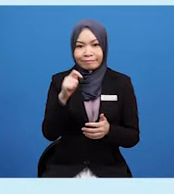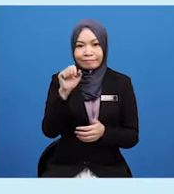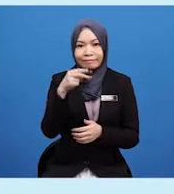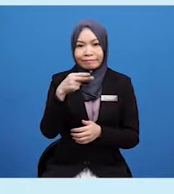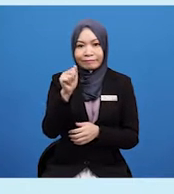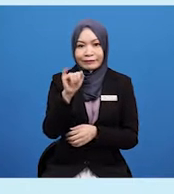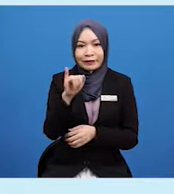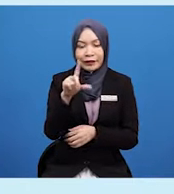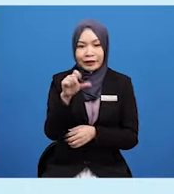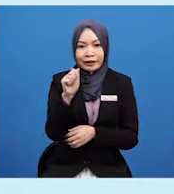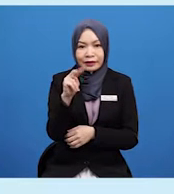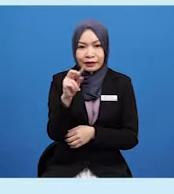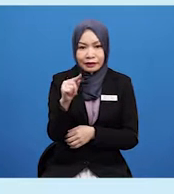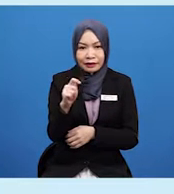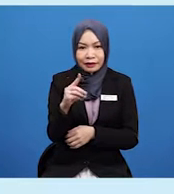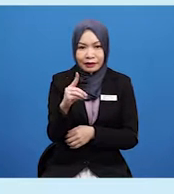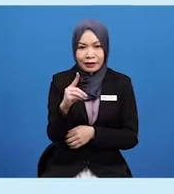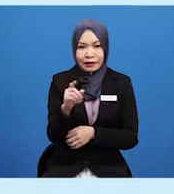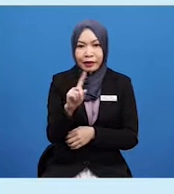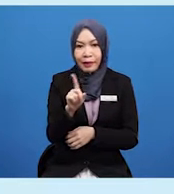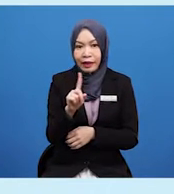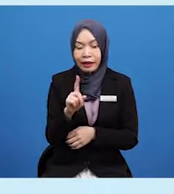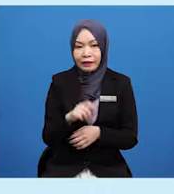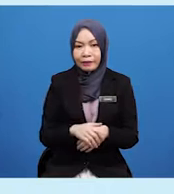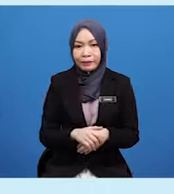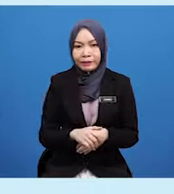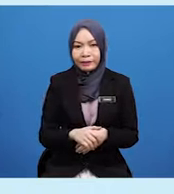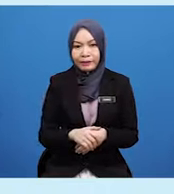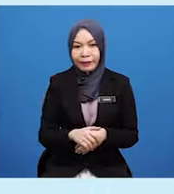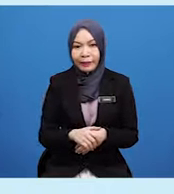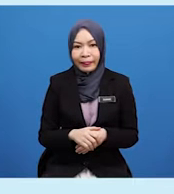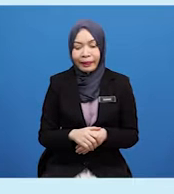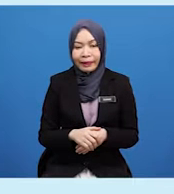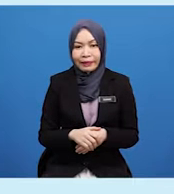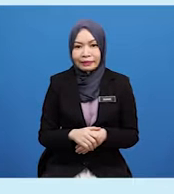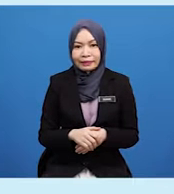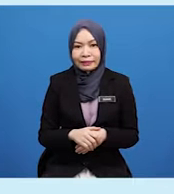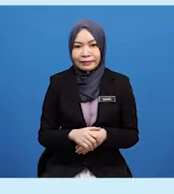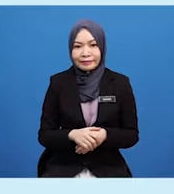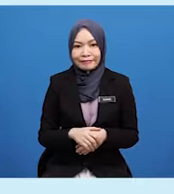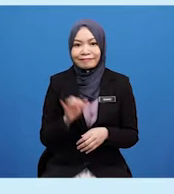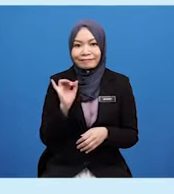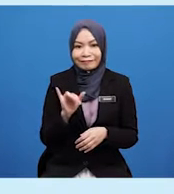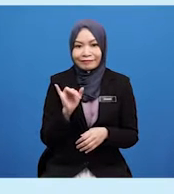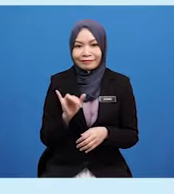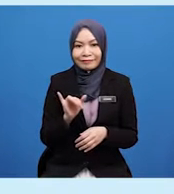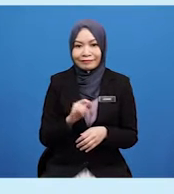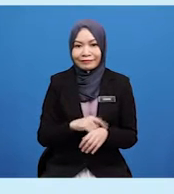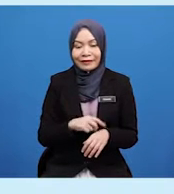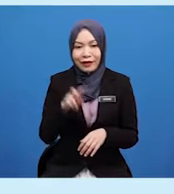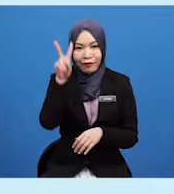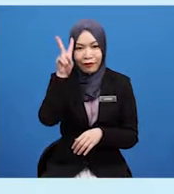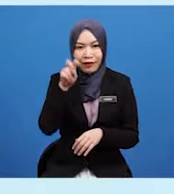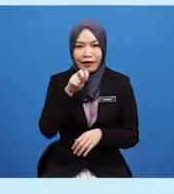sahyun di atas bedak boleh murid-murid tunjukkan Iya bagus jawabannya ialah di